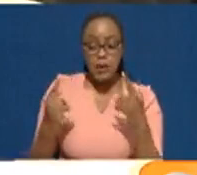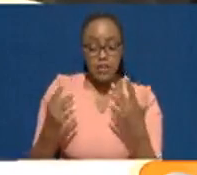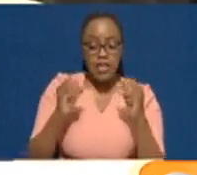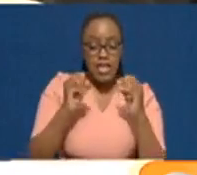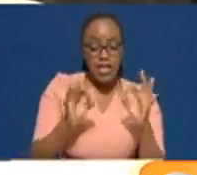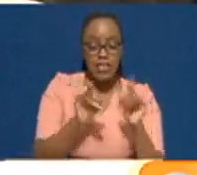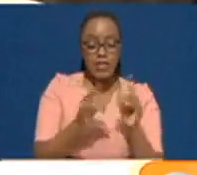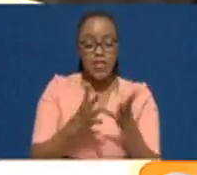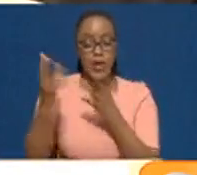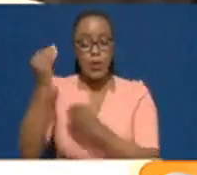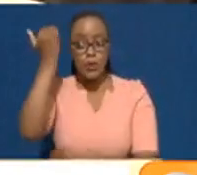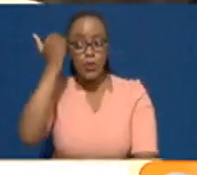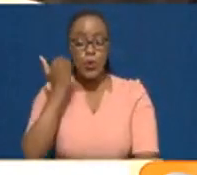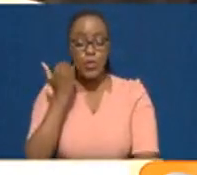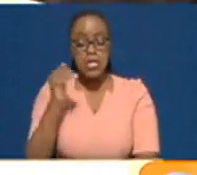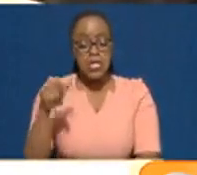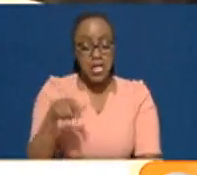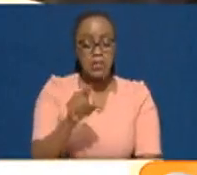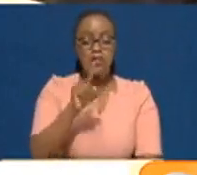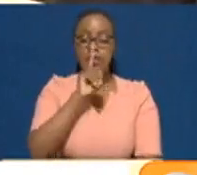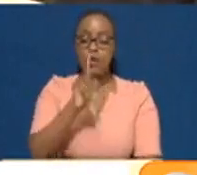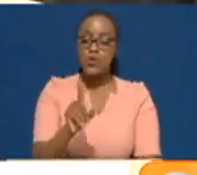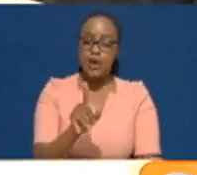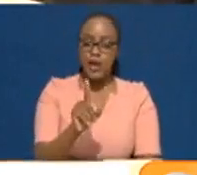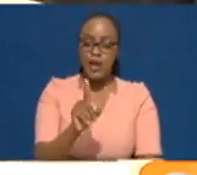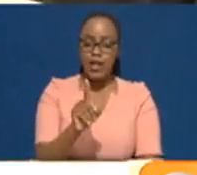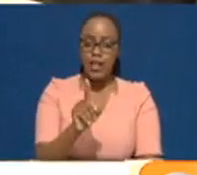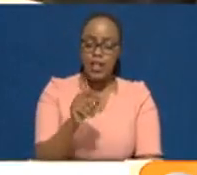kama wakienda kotini. Na wao wenyewe wana hakika